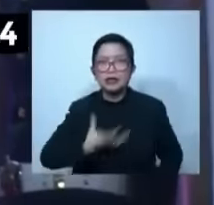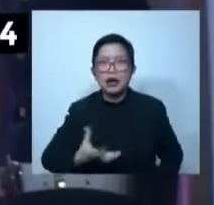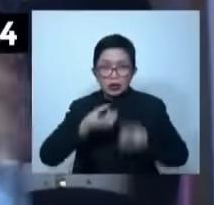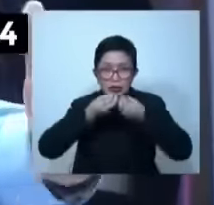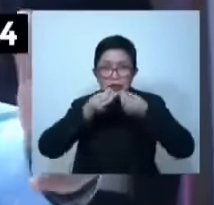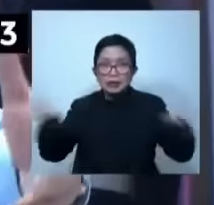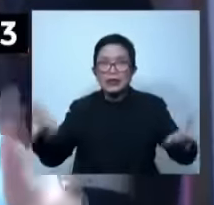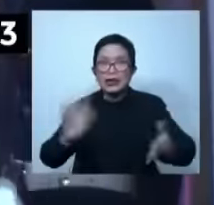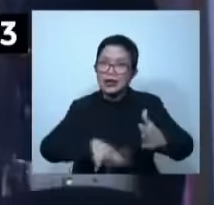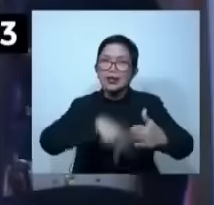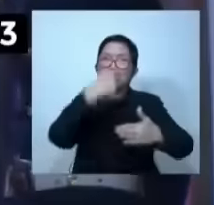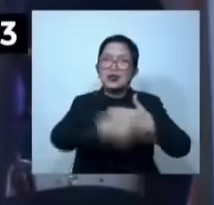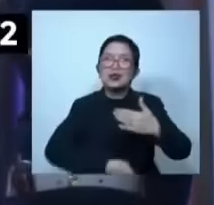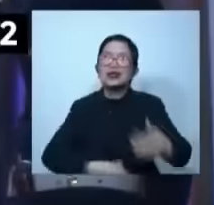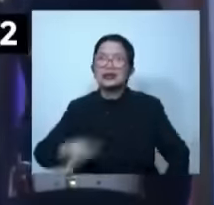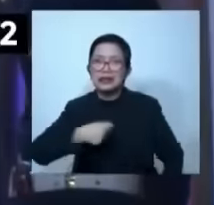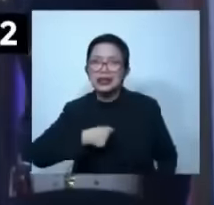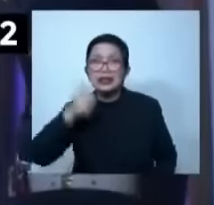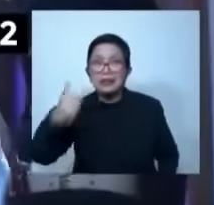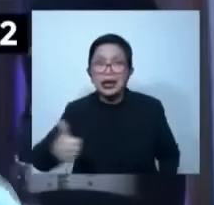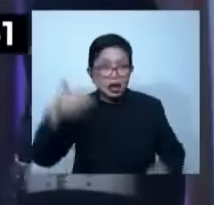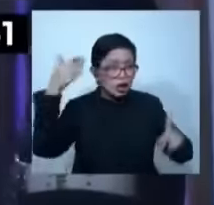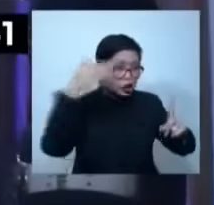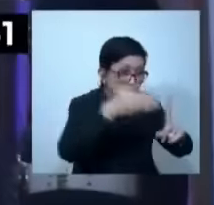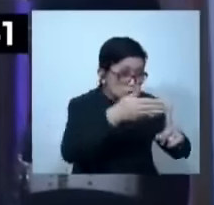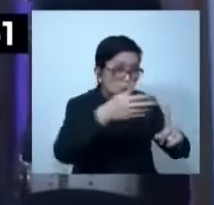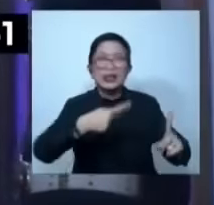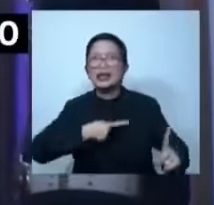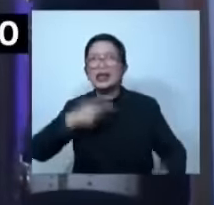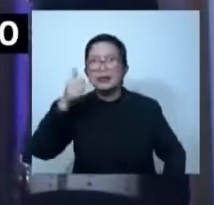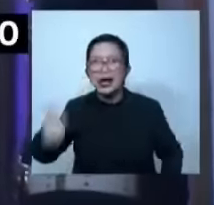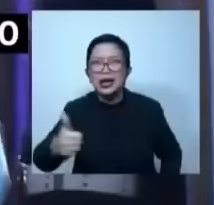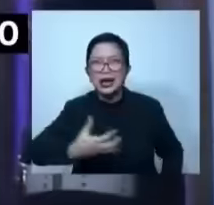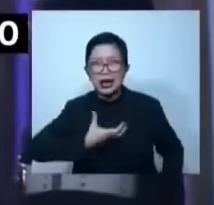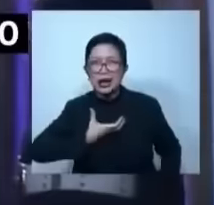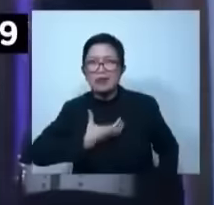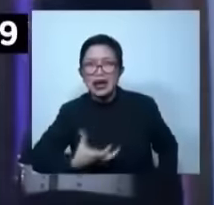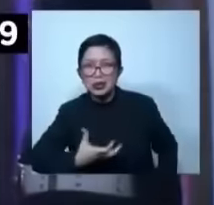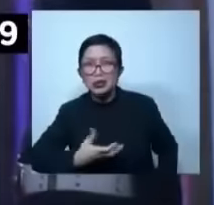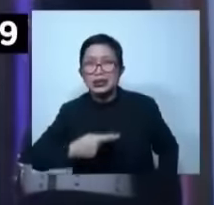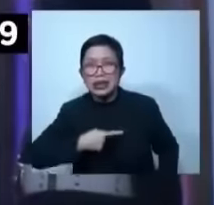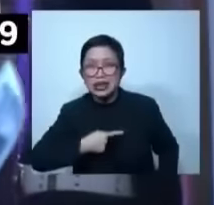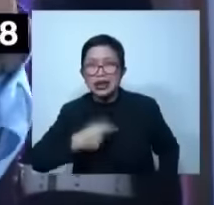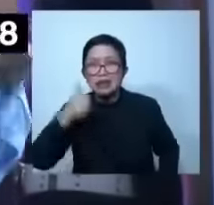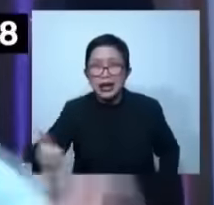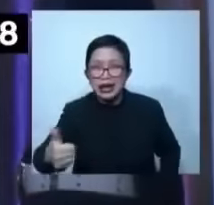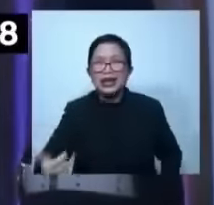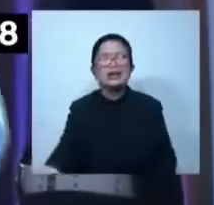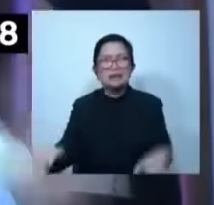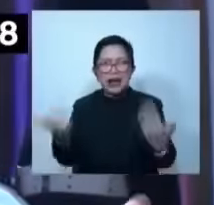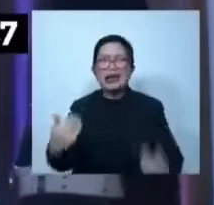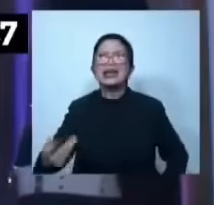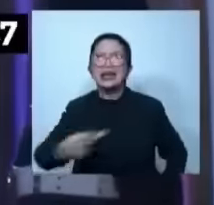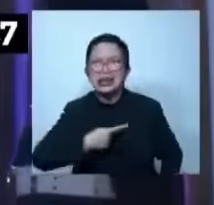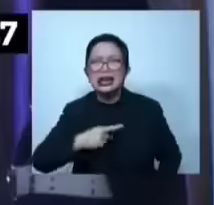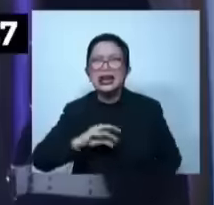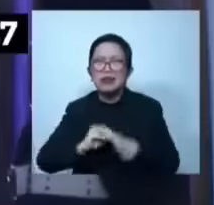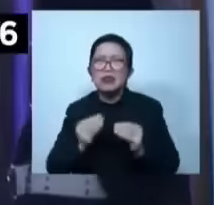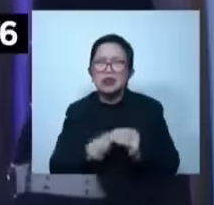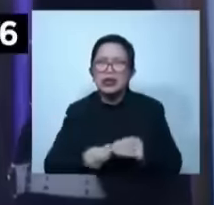sampaikan. Program kita baik, tujuan kita baik, keinginan kita baik. Mari kita berbuat